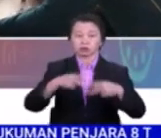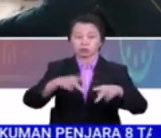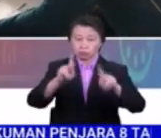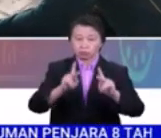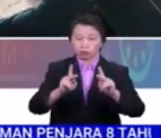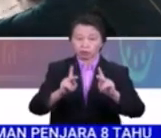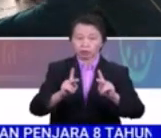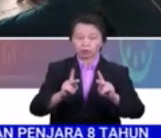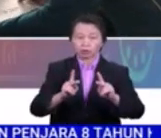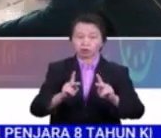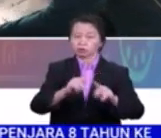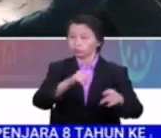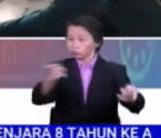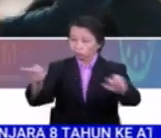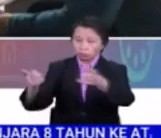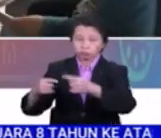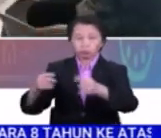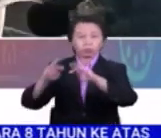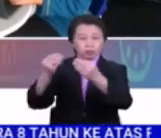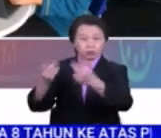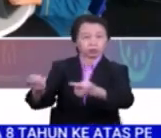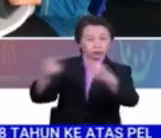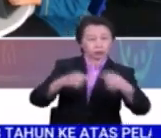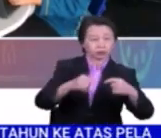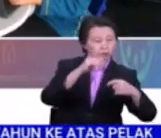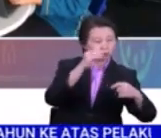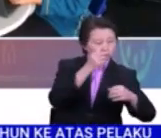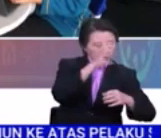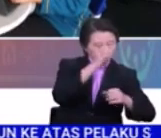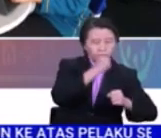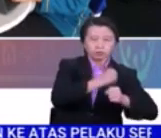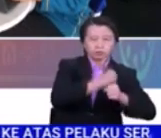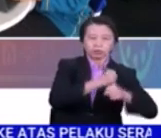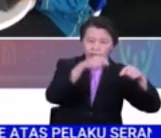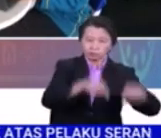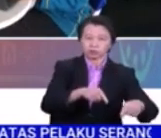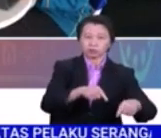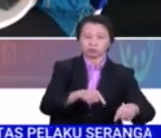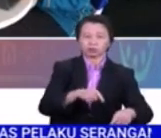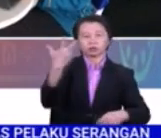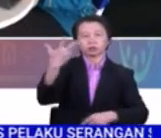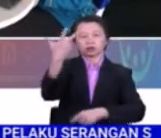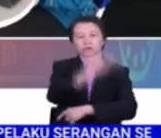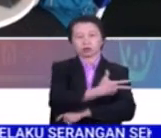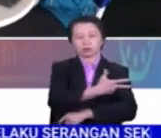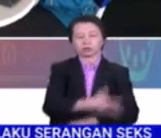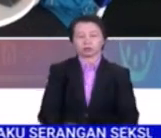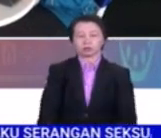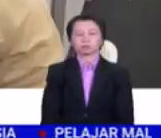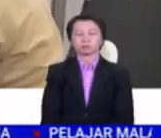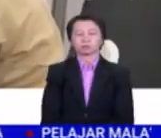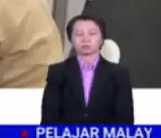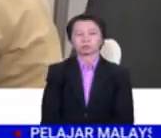akan dapat direbut oleh semua pencari kerja di negeri Johor selama 3 hari ini.